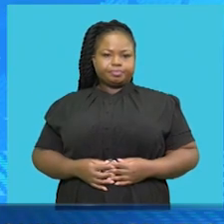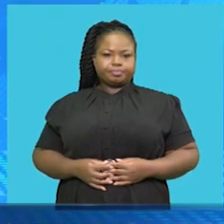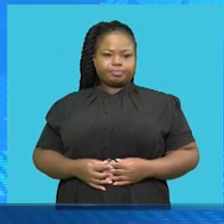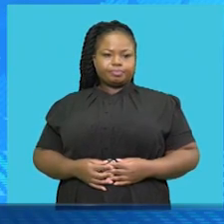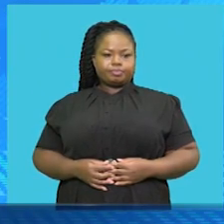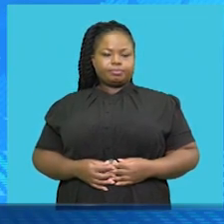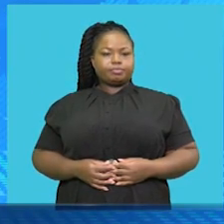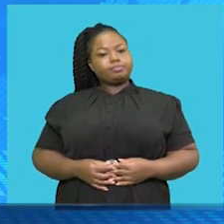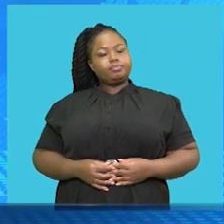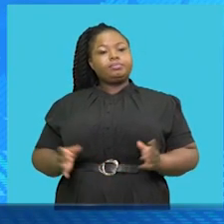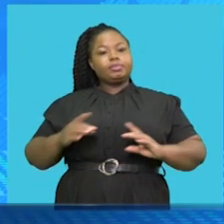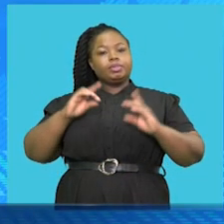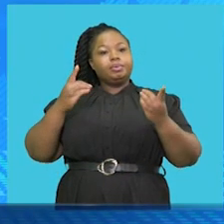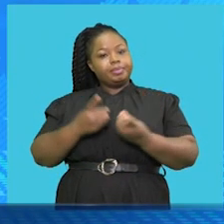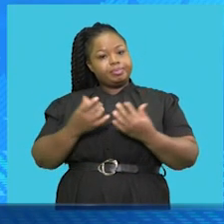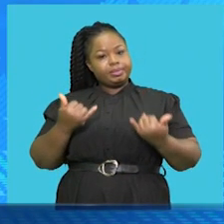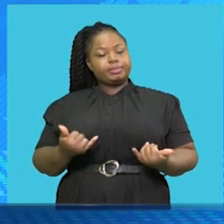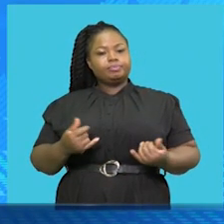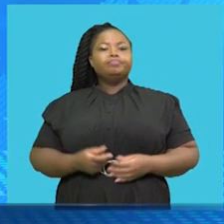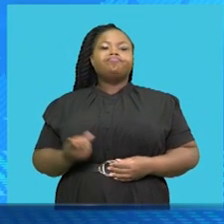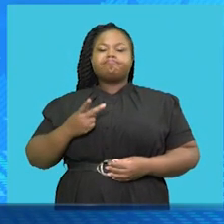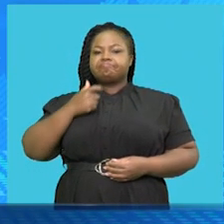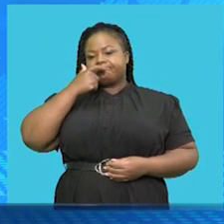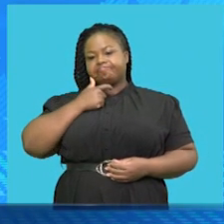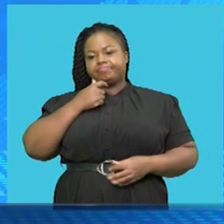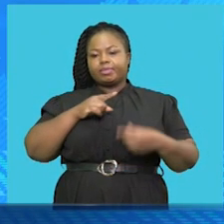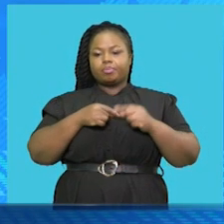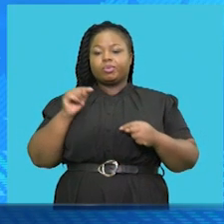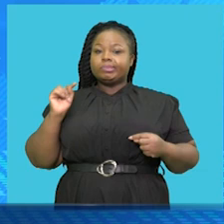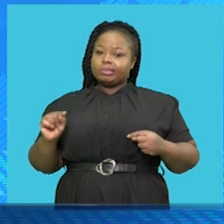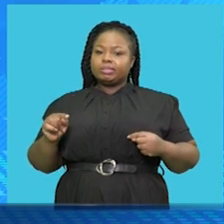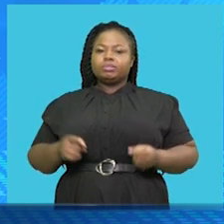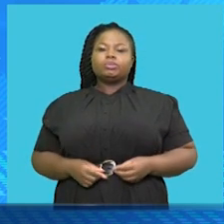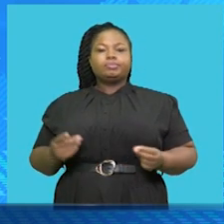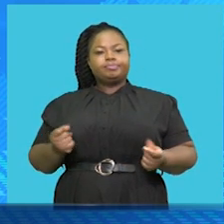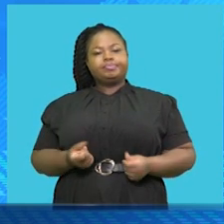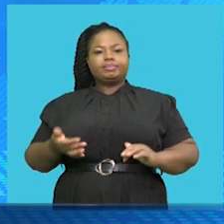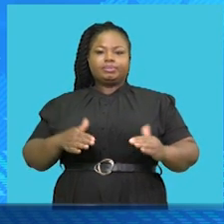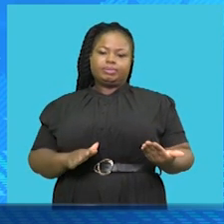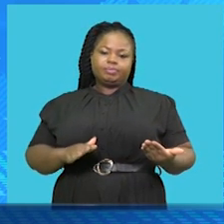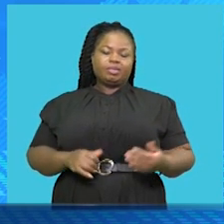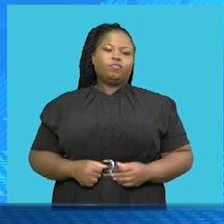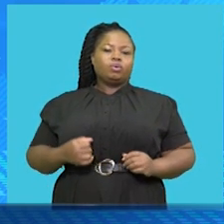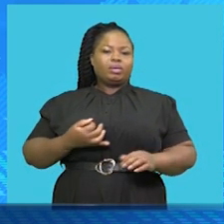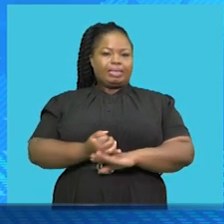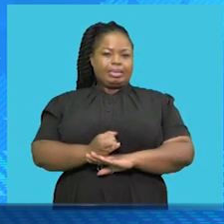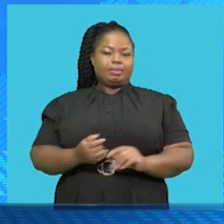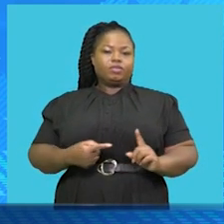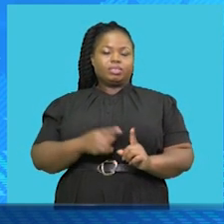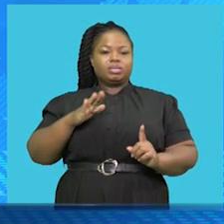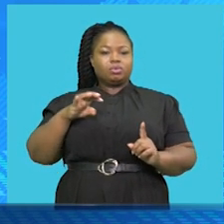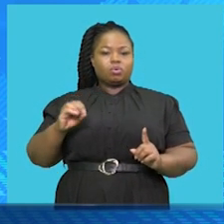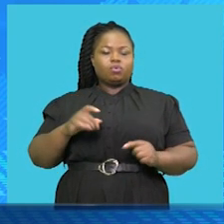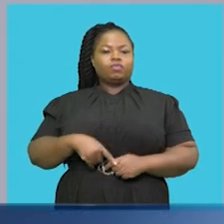The department has learned with sadness about the untimely passing of the CEO